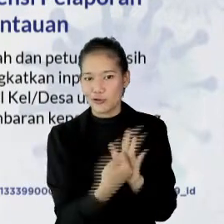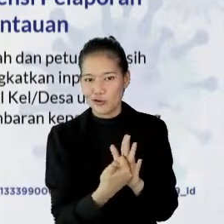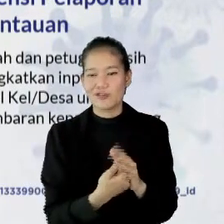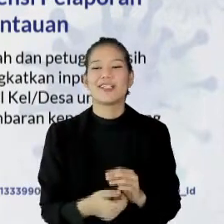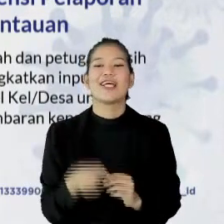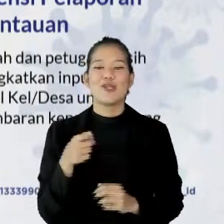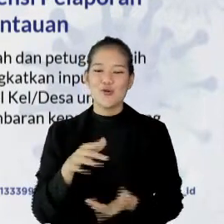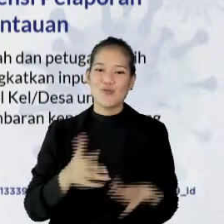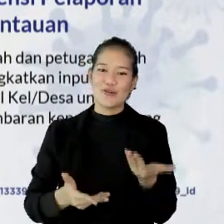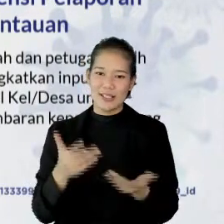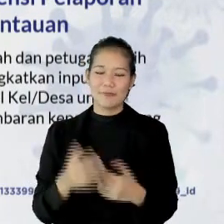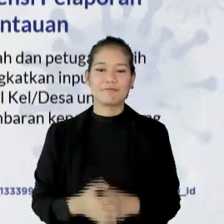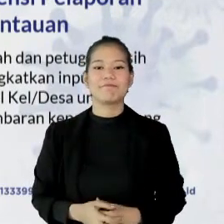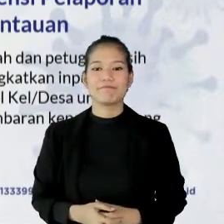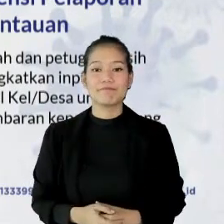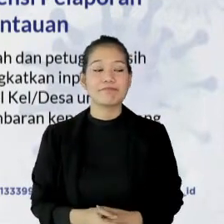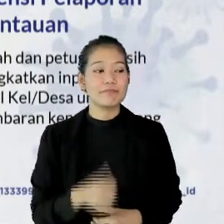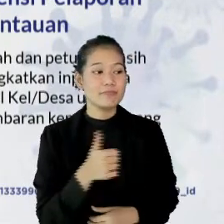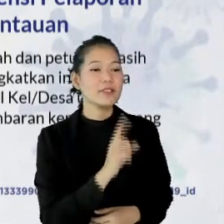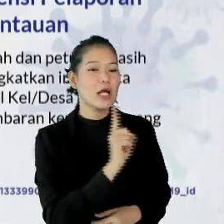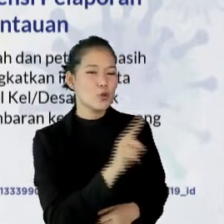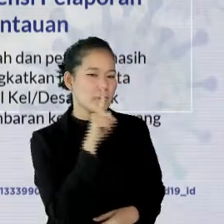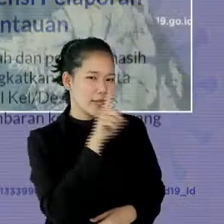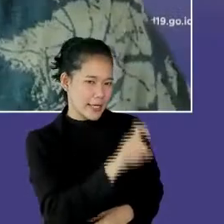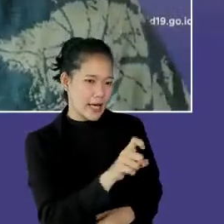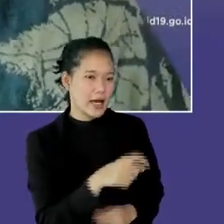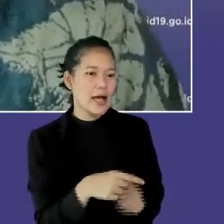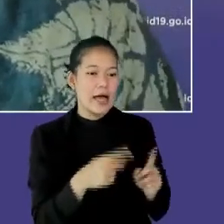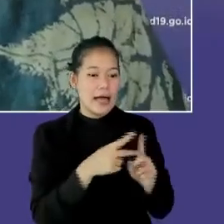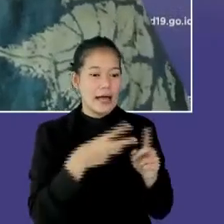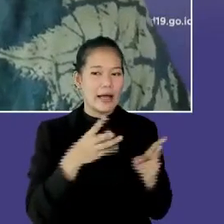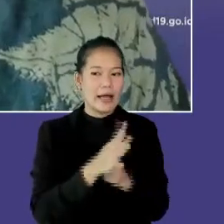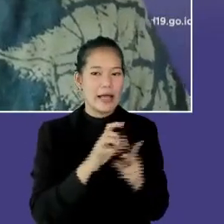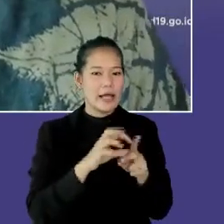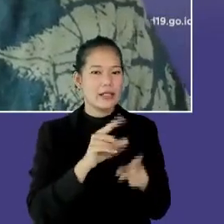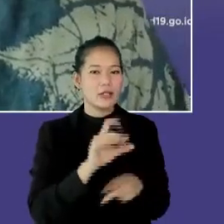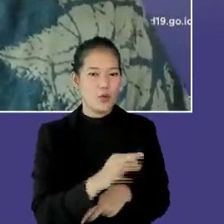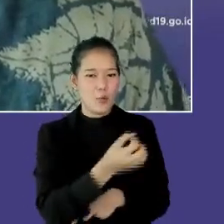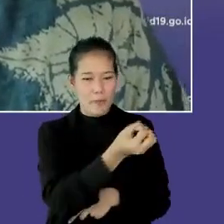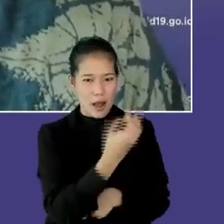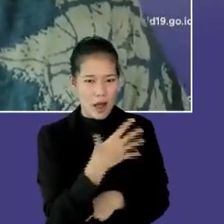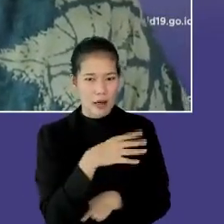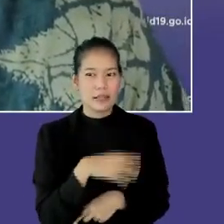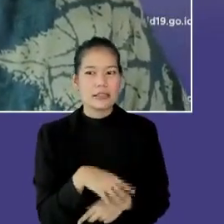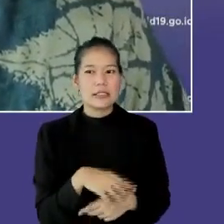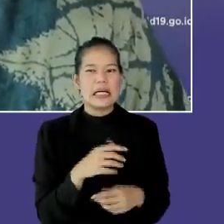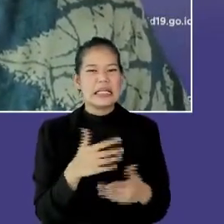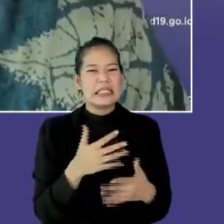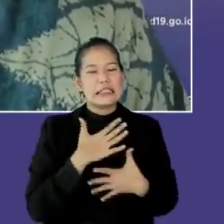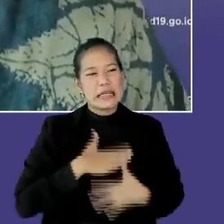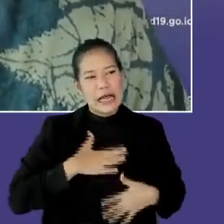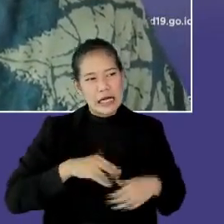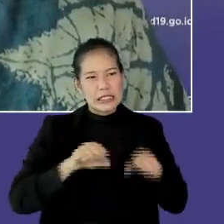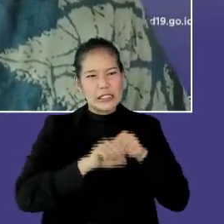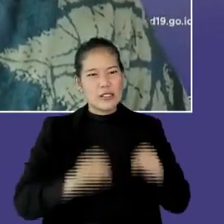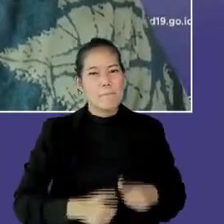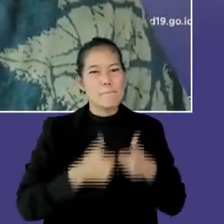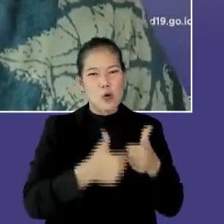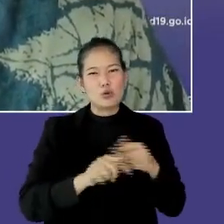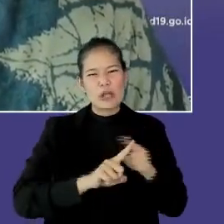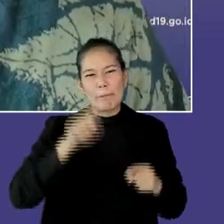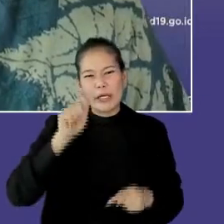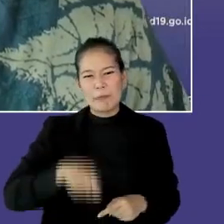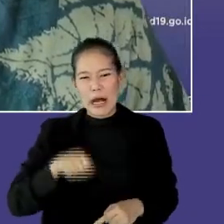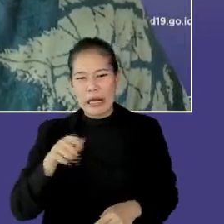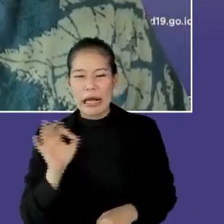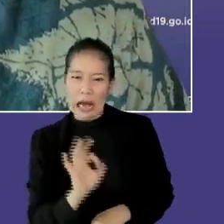Iya. Itu mungkin Dokter Lola summary-nya. Baik, ada satu pertanyaan ini dari Hendro Berita 1. Ini sayang sekali nih ya, kalau udah sistemnya udah sebegini bagusnya tidak